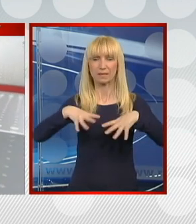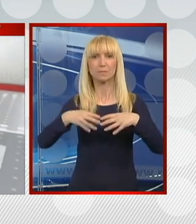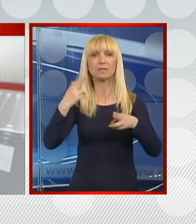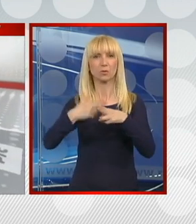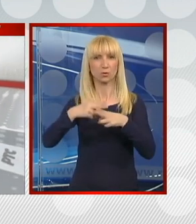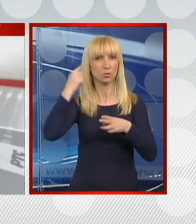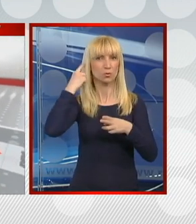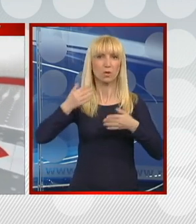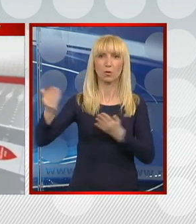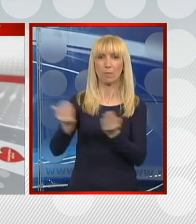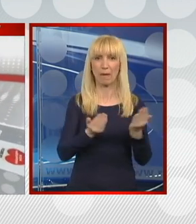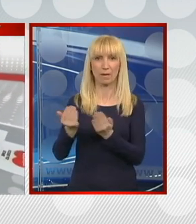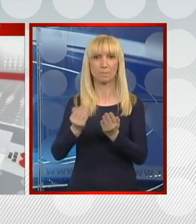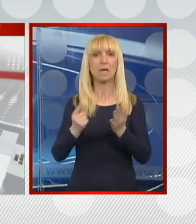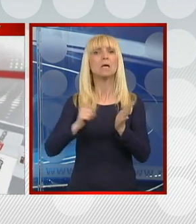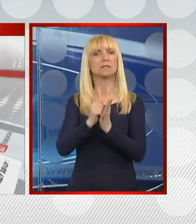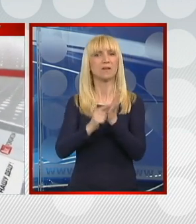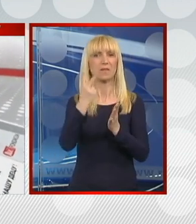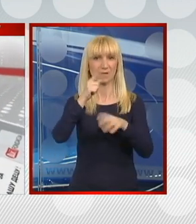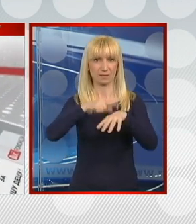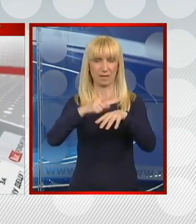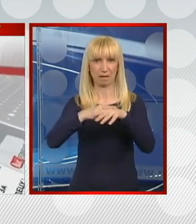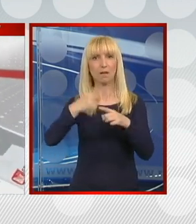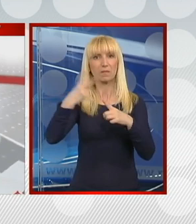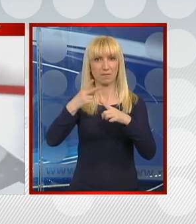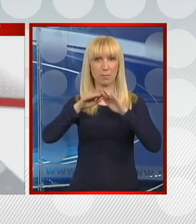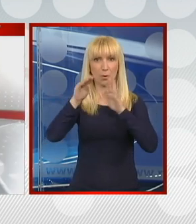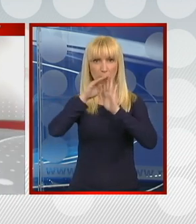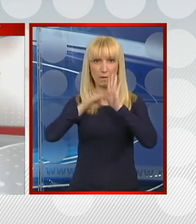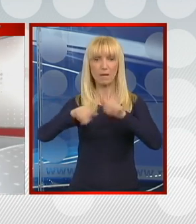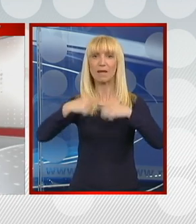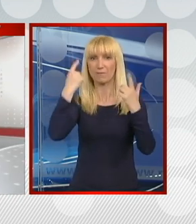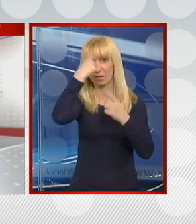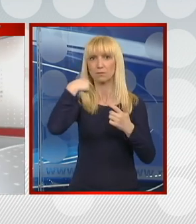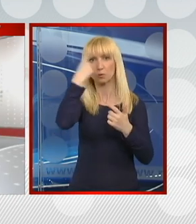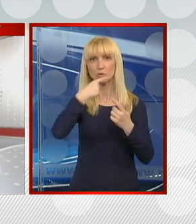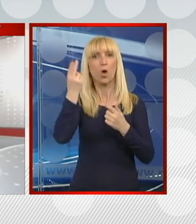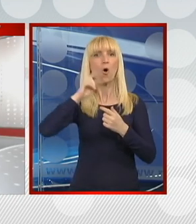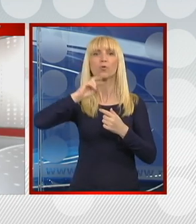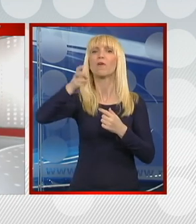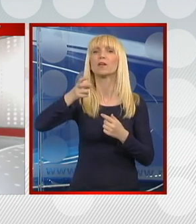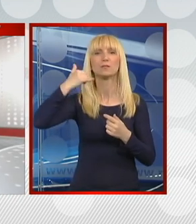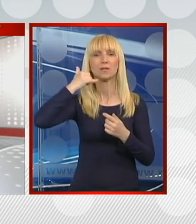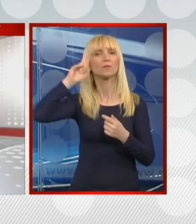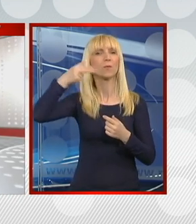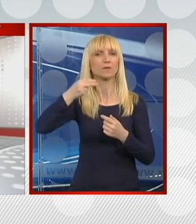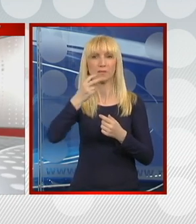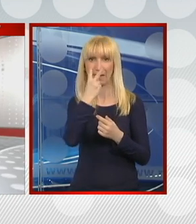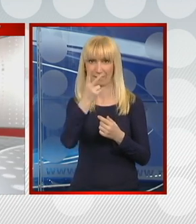kod novorođenčadi. Tokom dvosatnog TV programa javne ličnosti odgovaraće na telefonske pozive